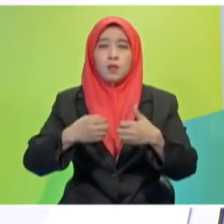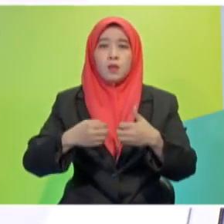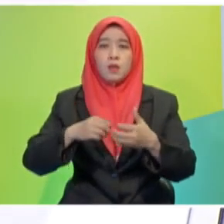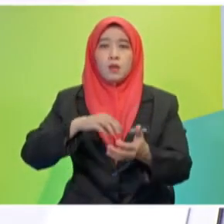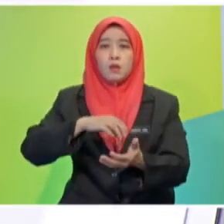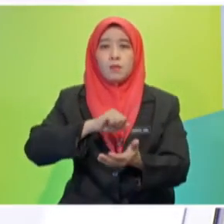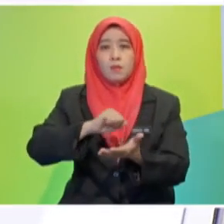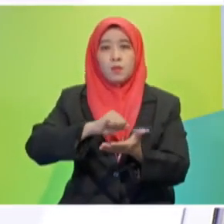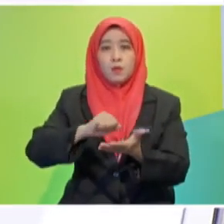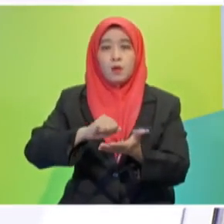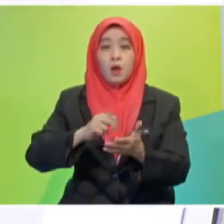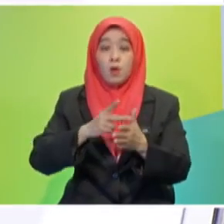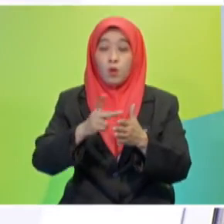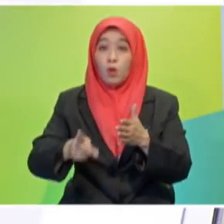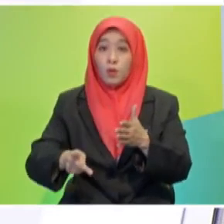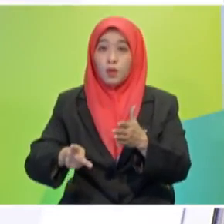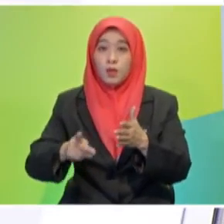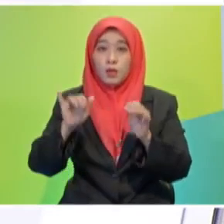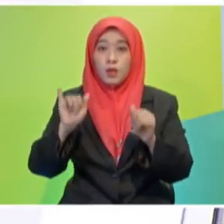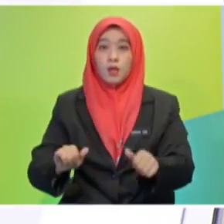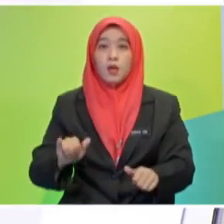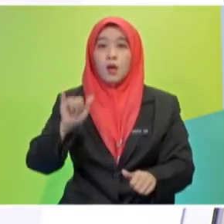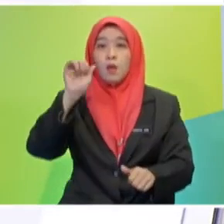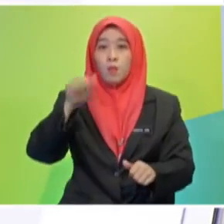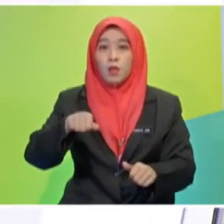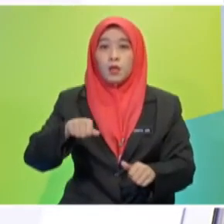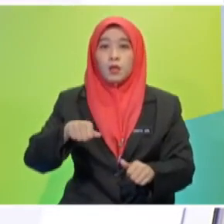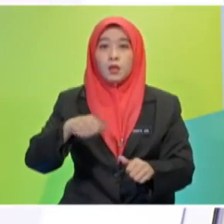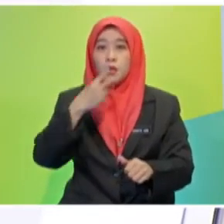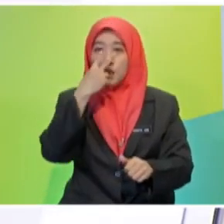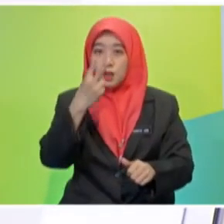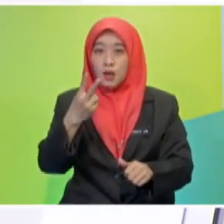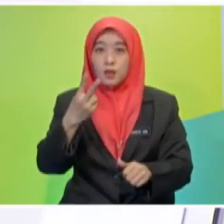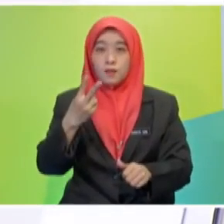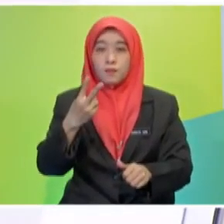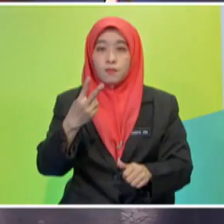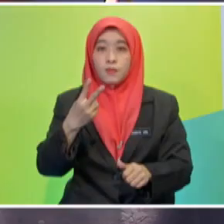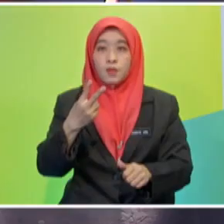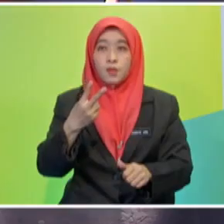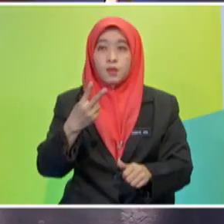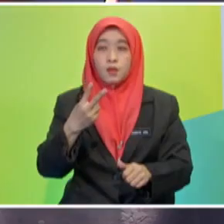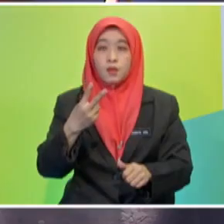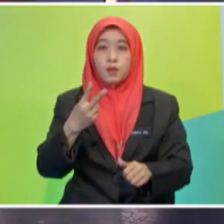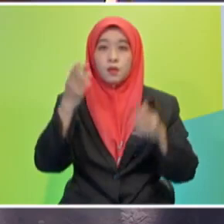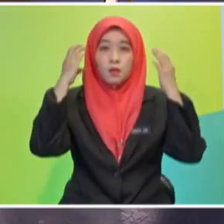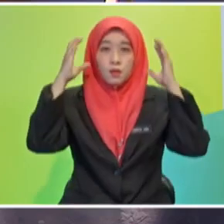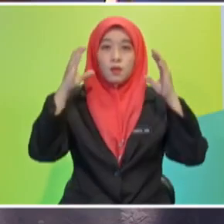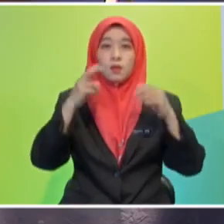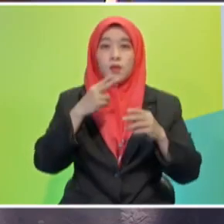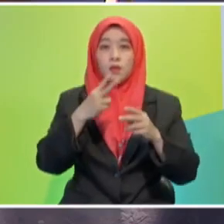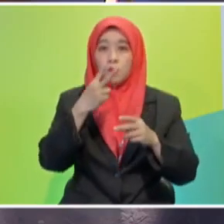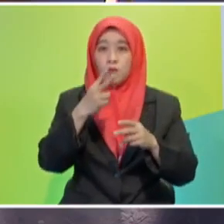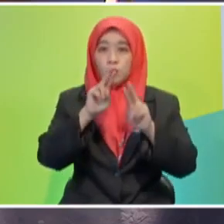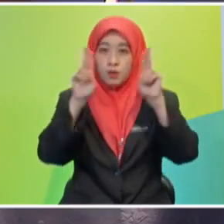boleh kelaskanlah secara mudah. Cikgu nak uji pengetahuan sedia ada Aiman sahaja. Okey, nombor satu salah sekali.